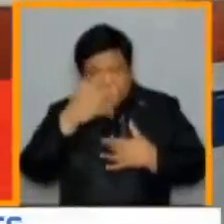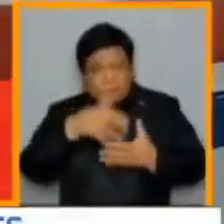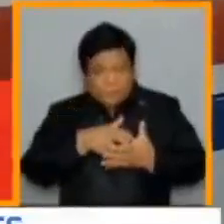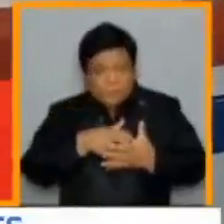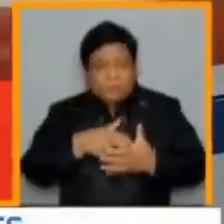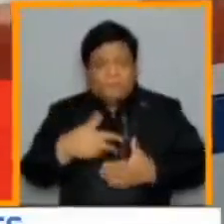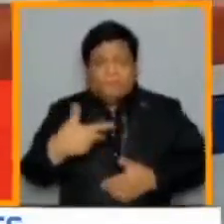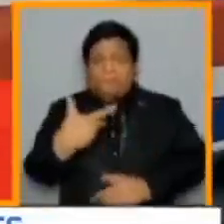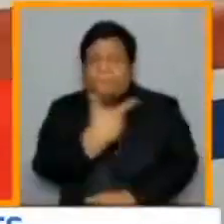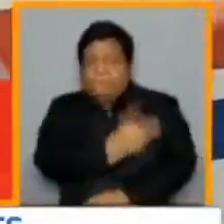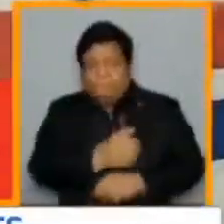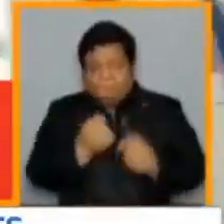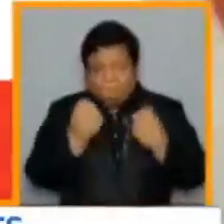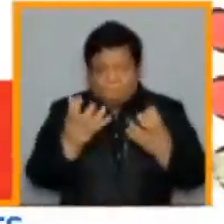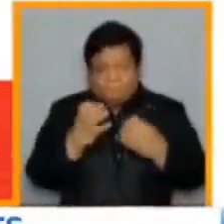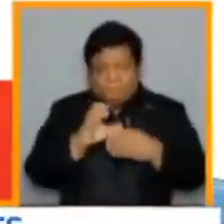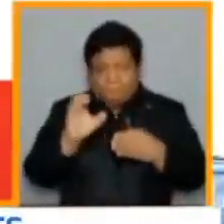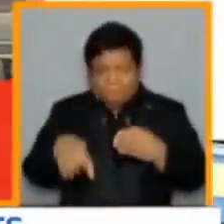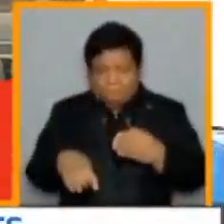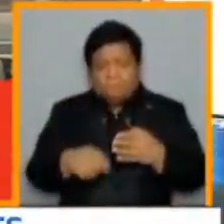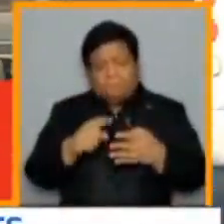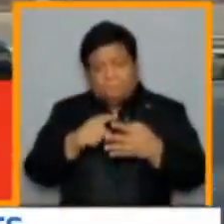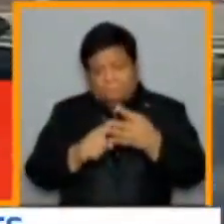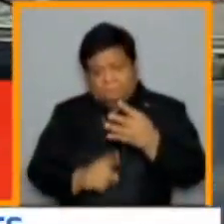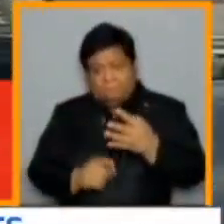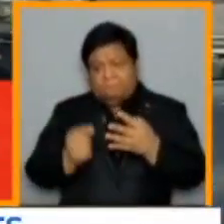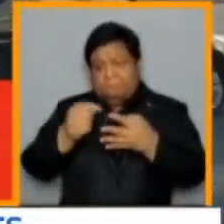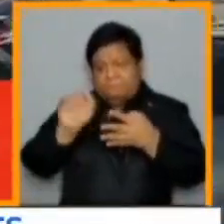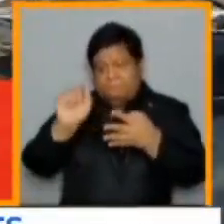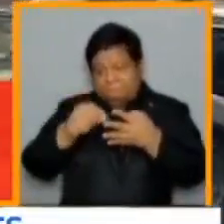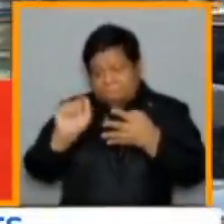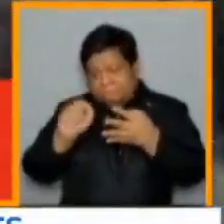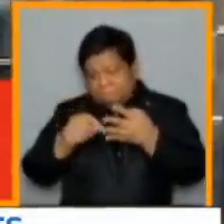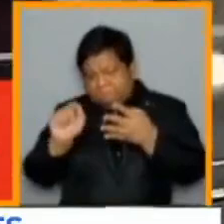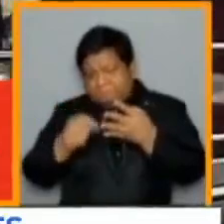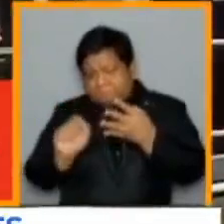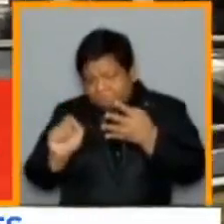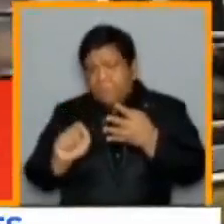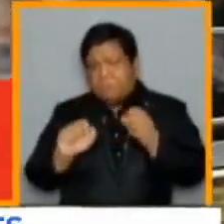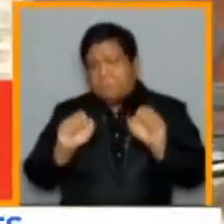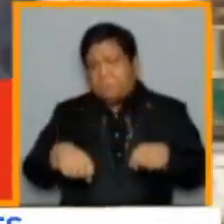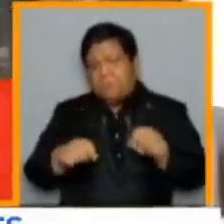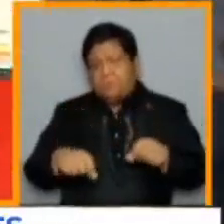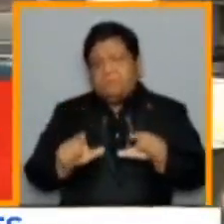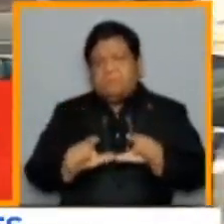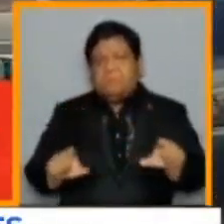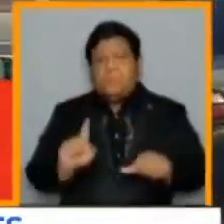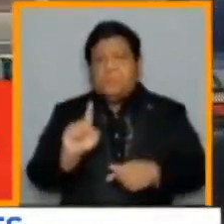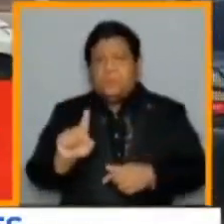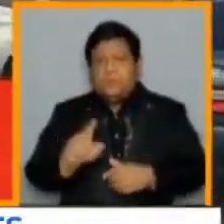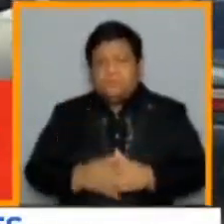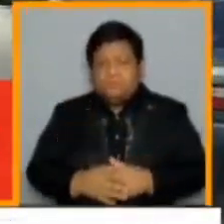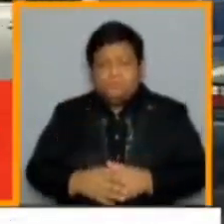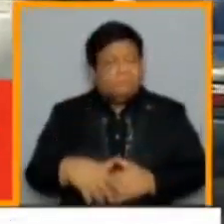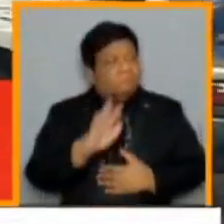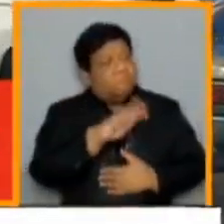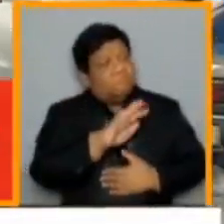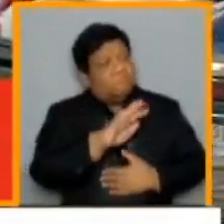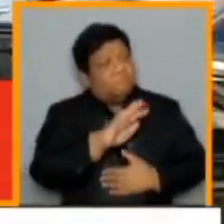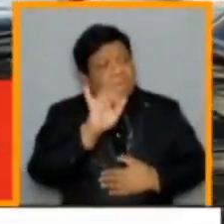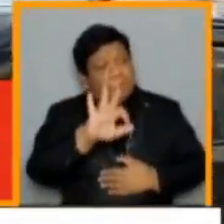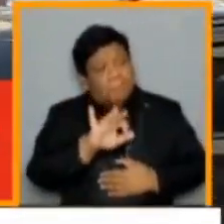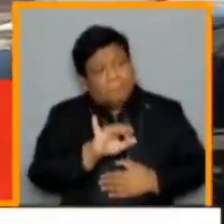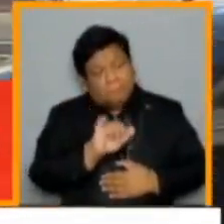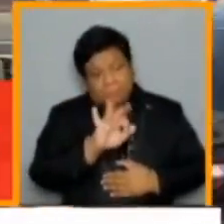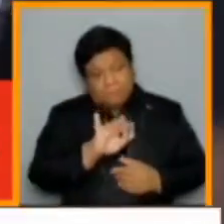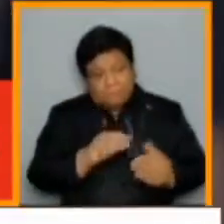siyang ibaba talaga base sa metrics. Apo, so Usec Densing, kapag gabi na ba, malaki ho ba yung magiging pagbabago doon sa guidelines na,